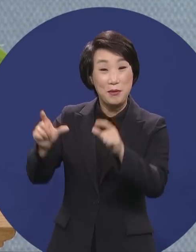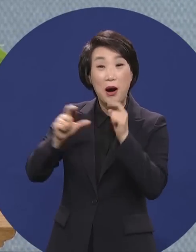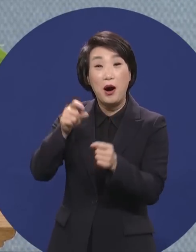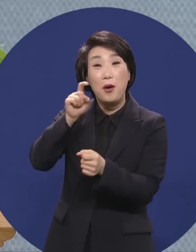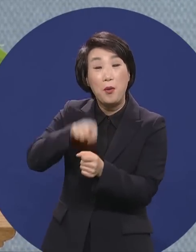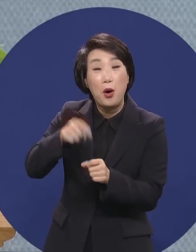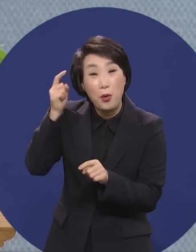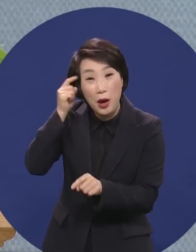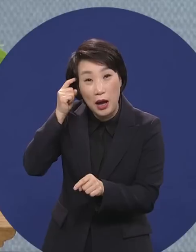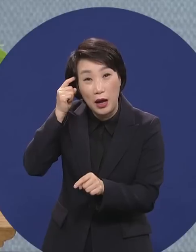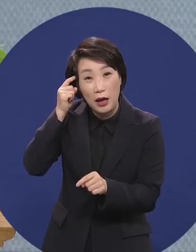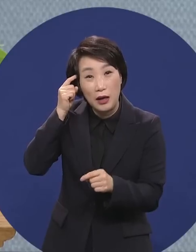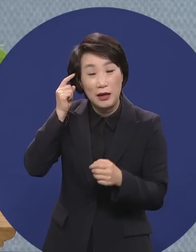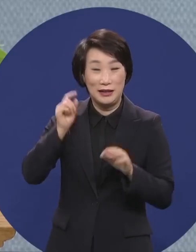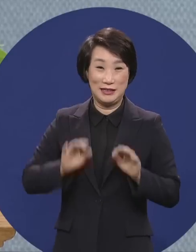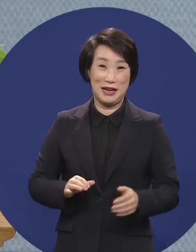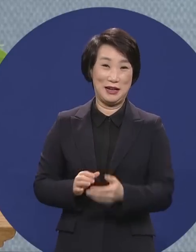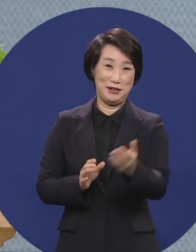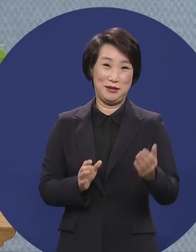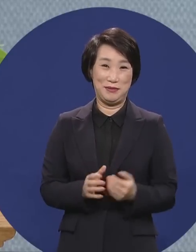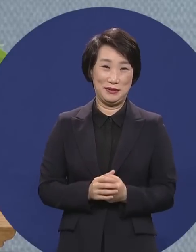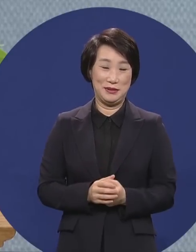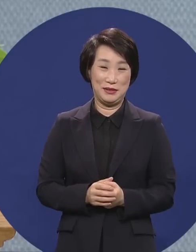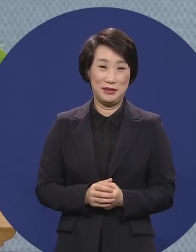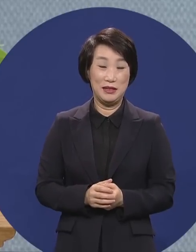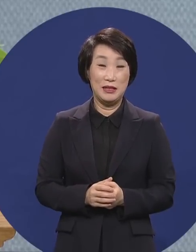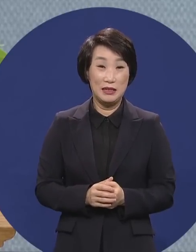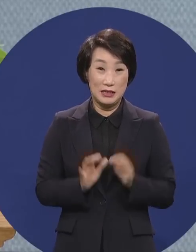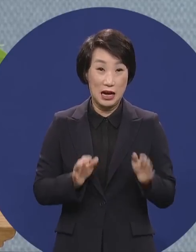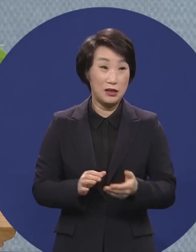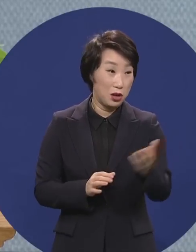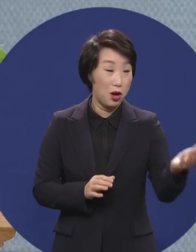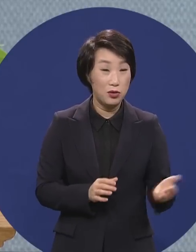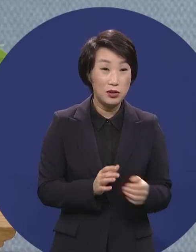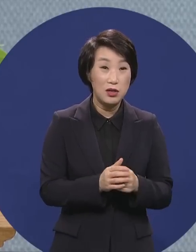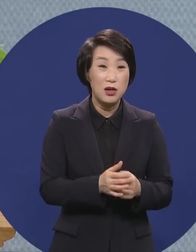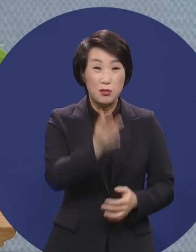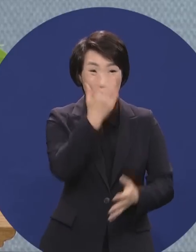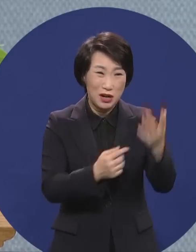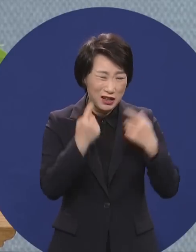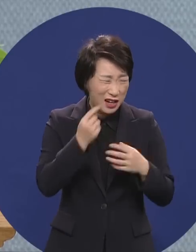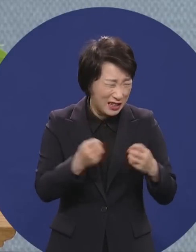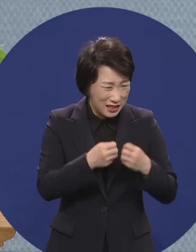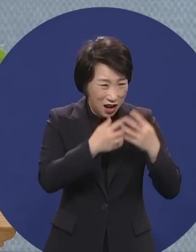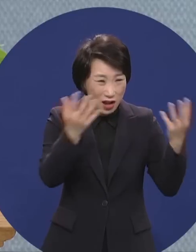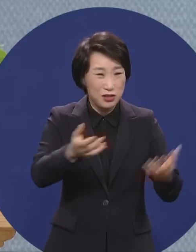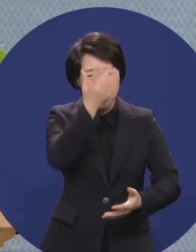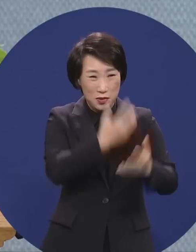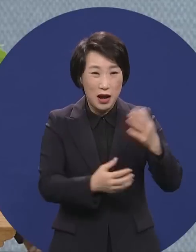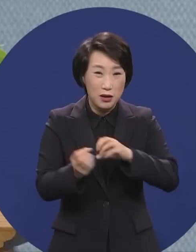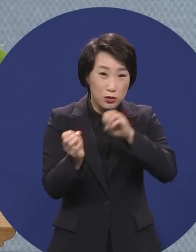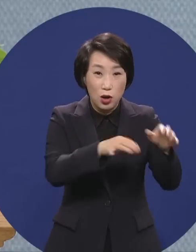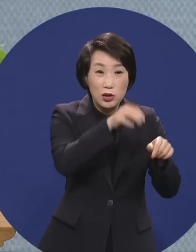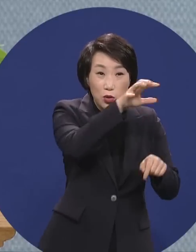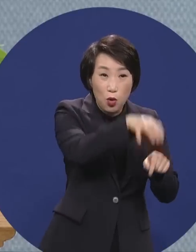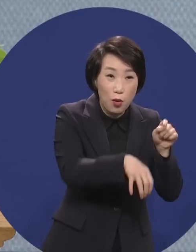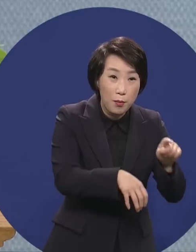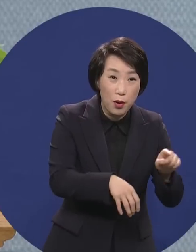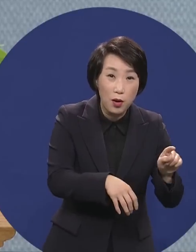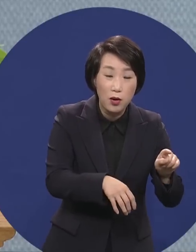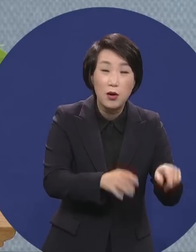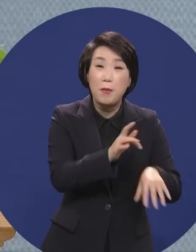이유가 뭐예요? 자, 불과 유황 불못에 던지니, 거기는